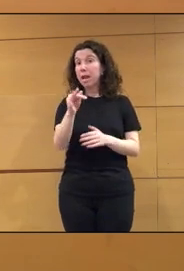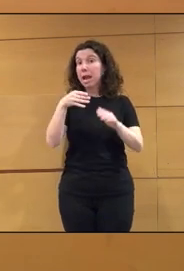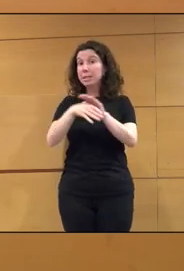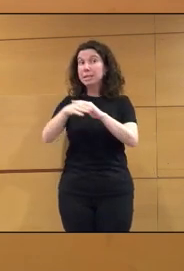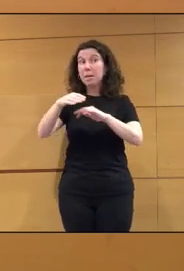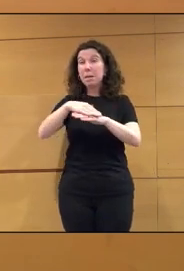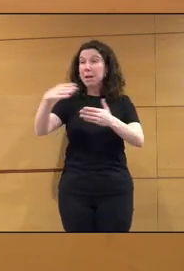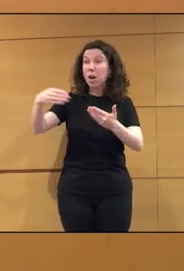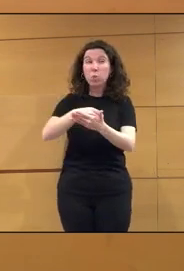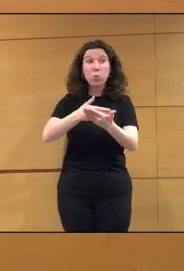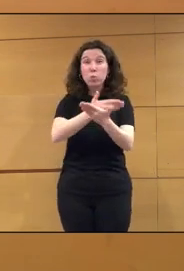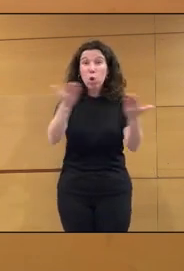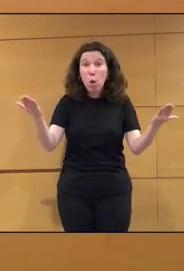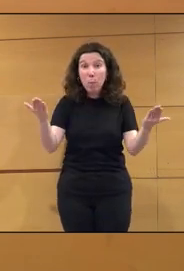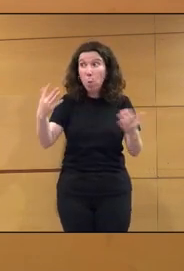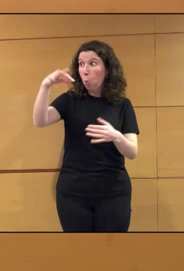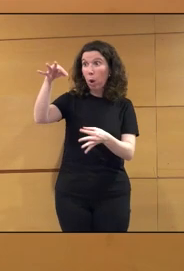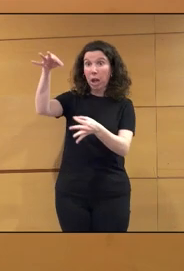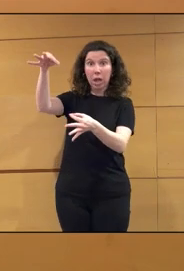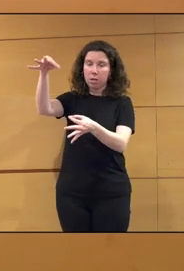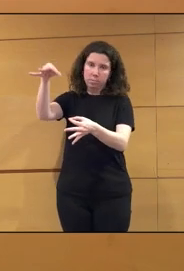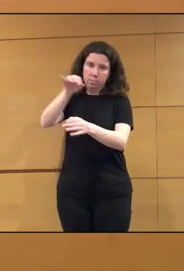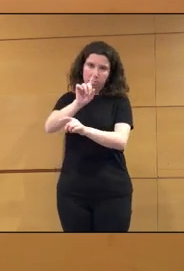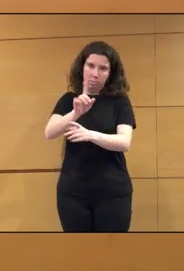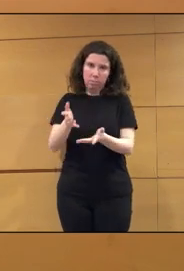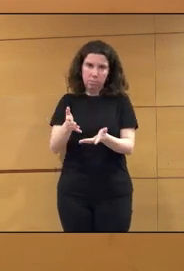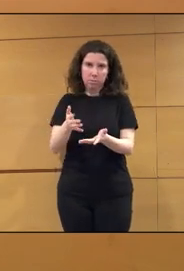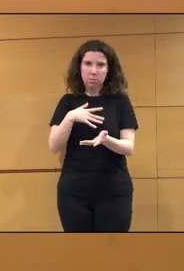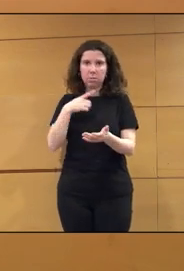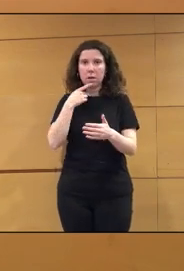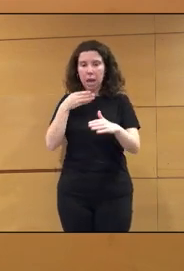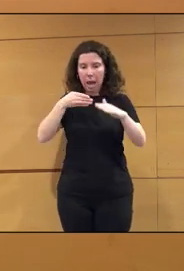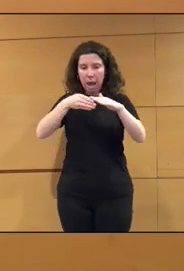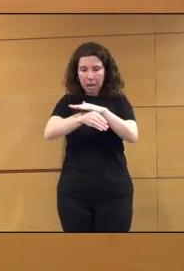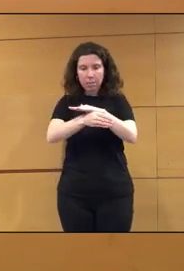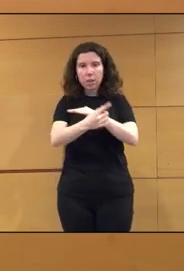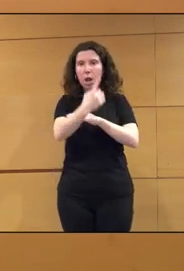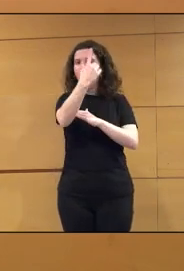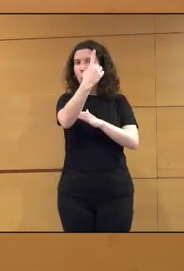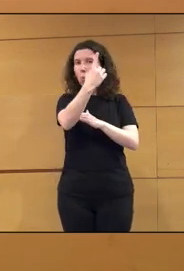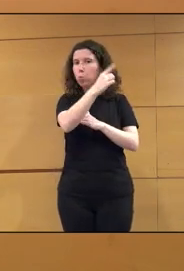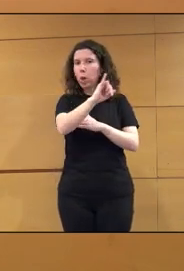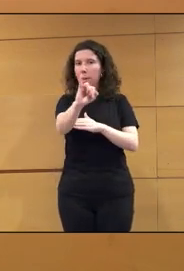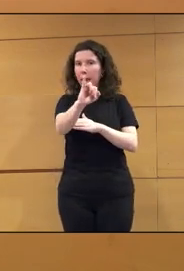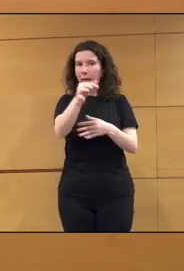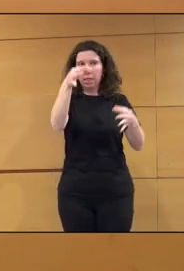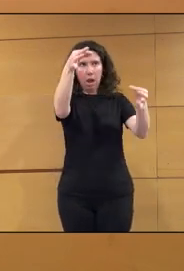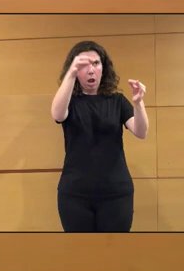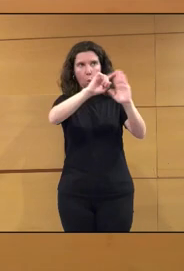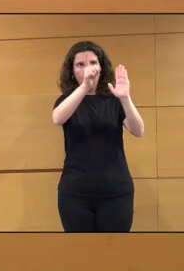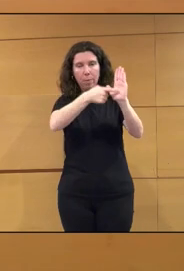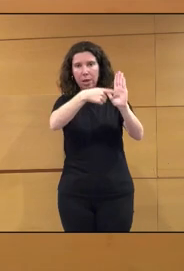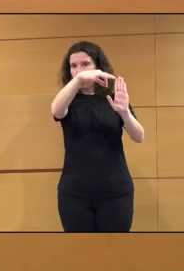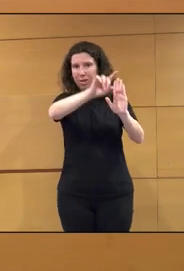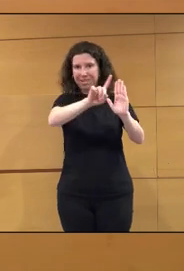tothom. O sigui, l'accessibilitat no és one size fits all. Sempre es quedarà algú darrere. Però el que